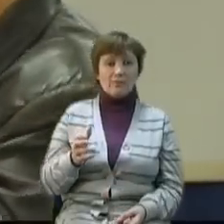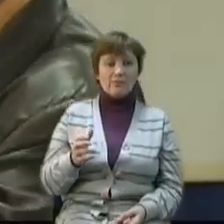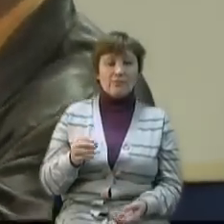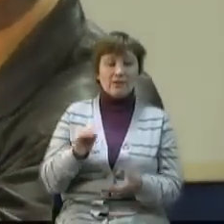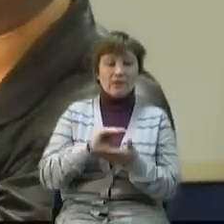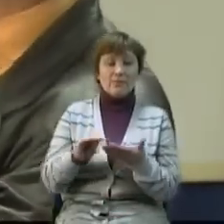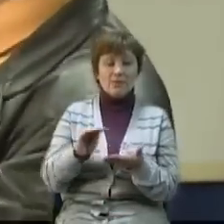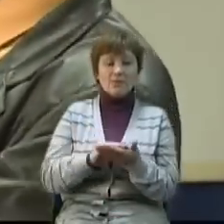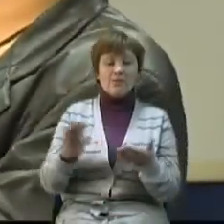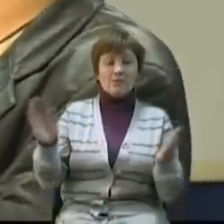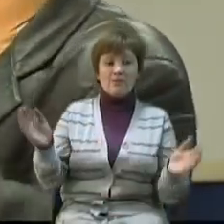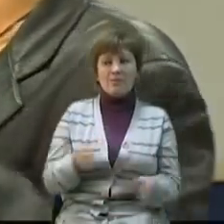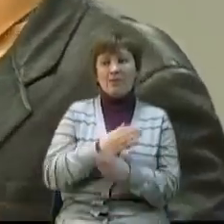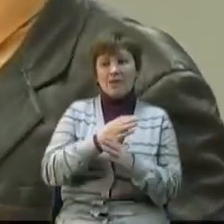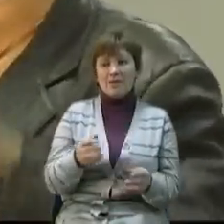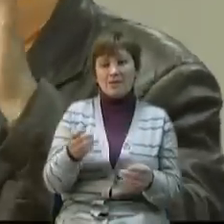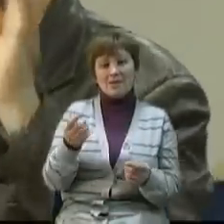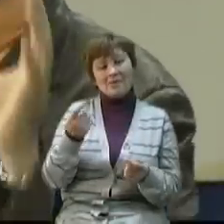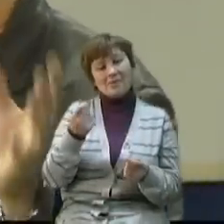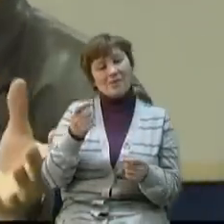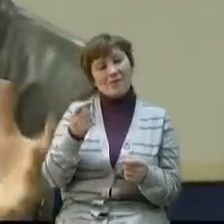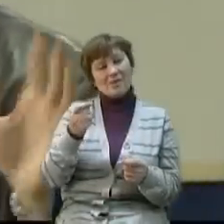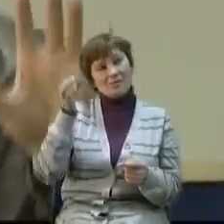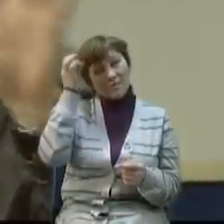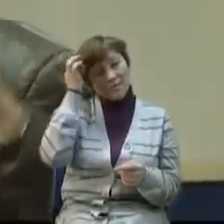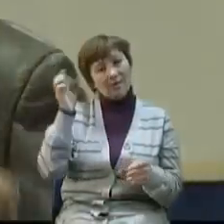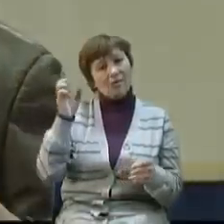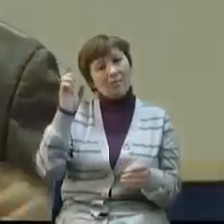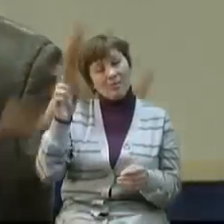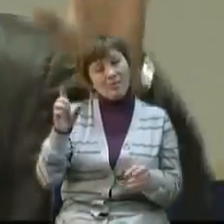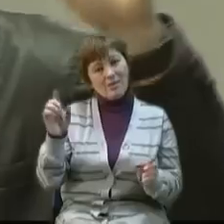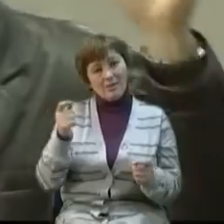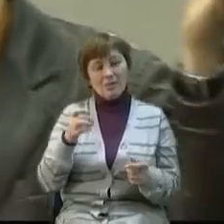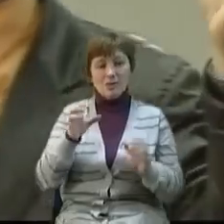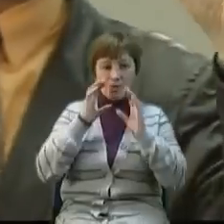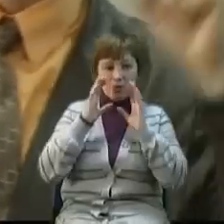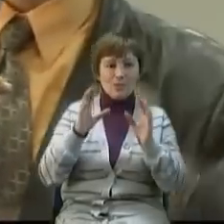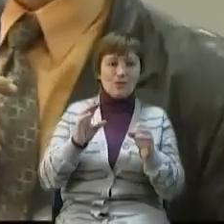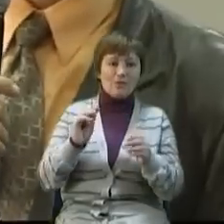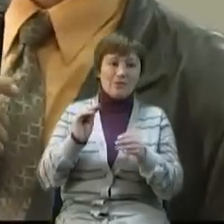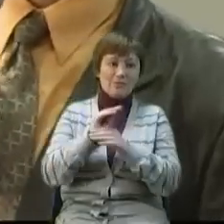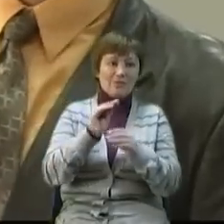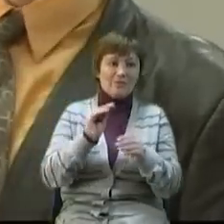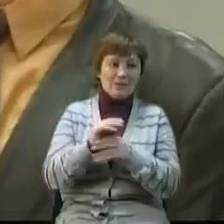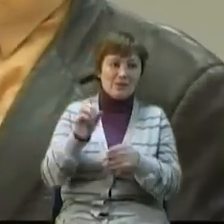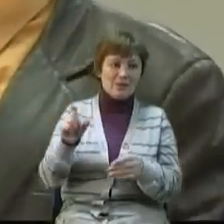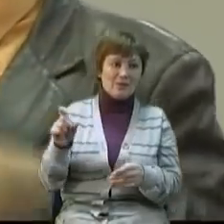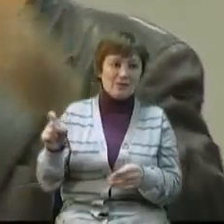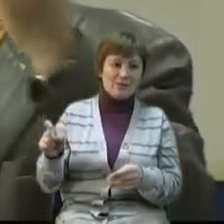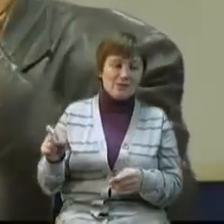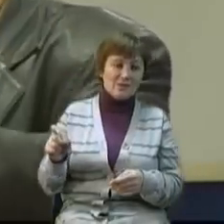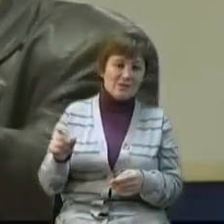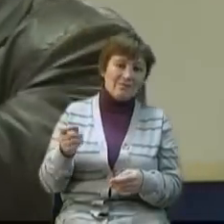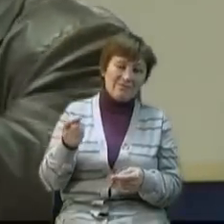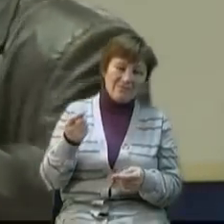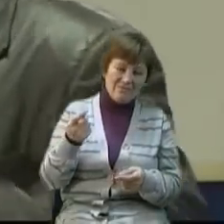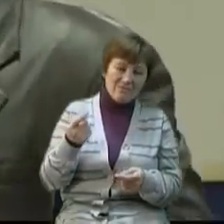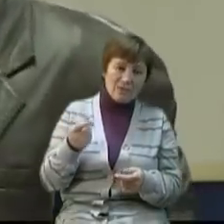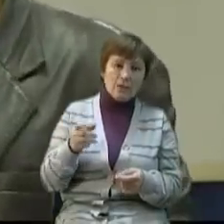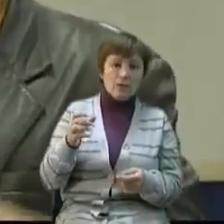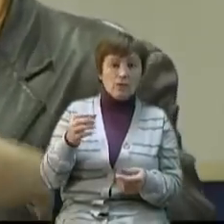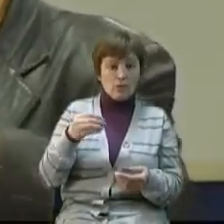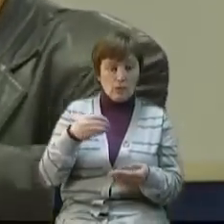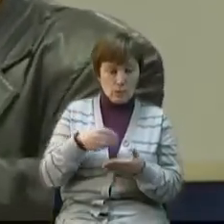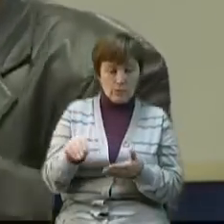напишу такие околохристианские песни, буду вот как-то духовно людей что-то там вот их... Мне купили